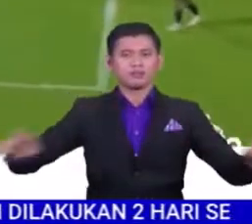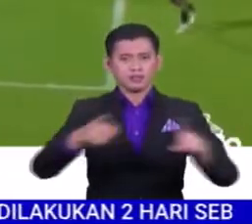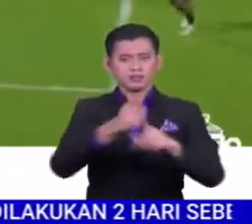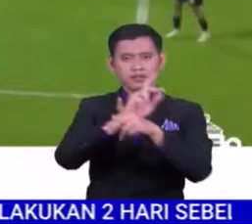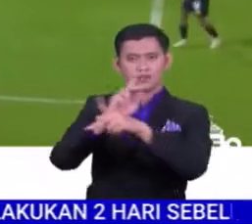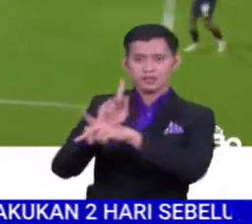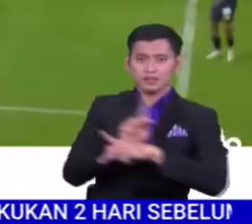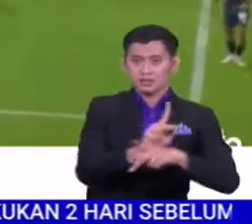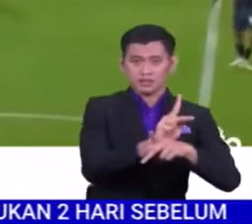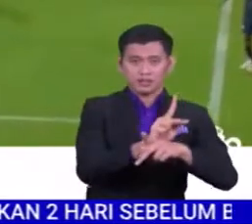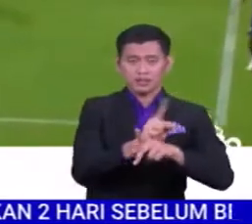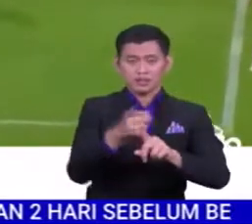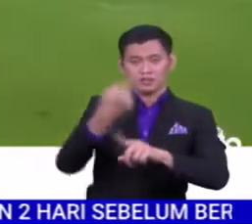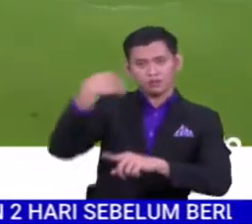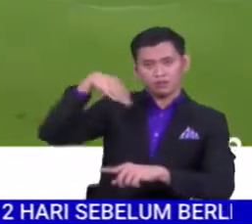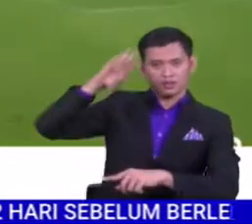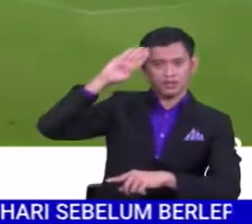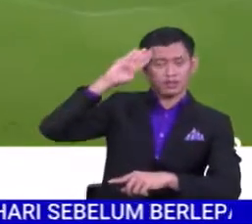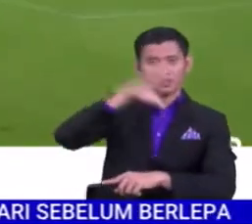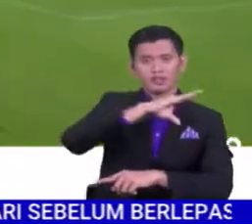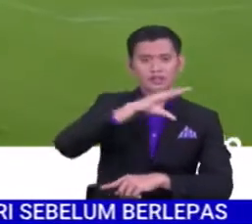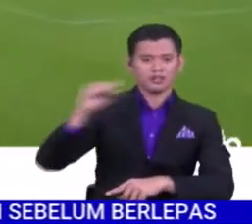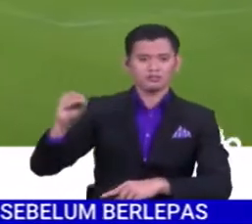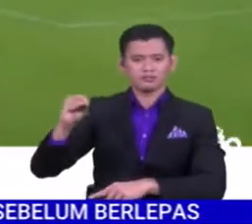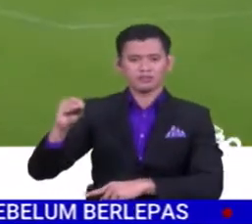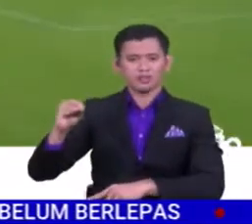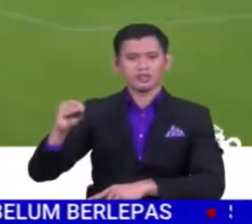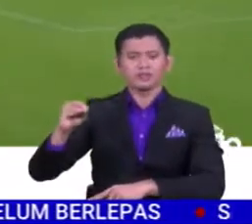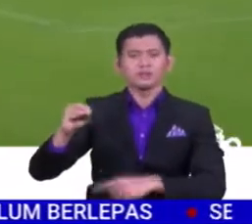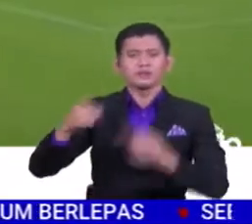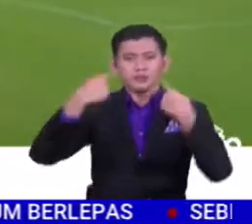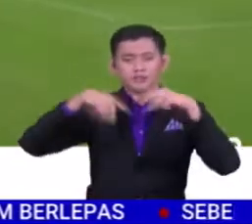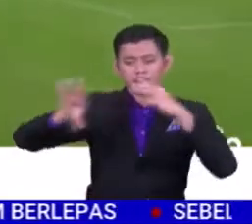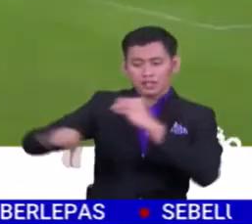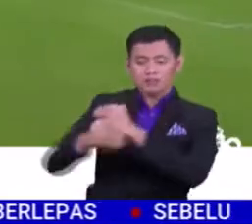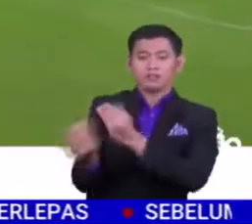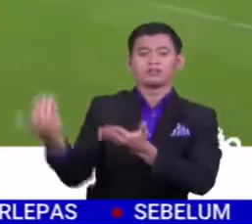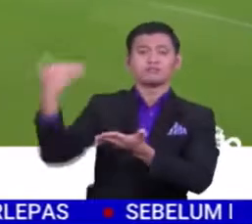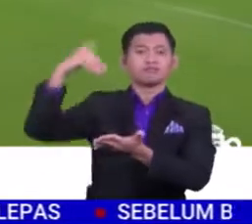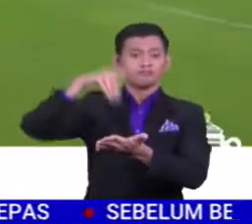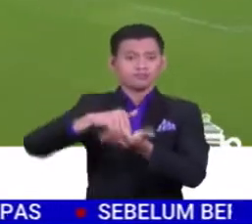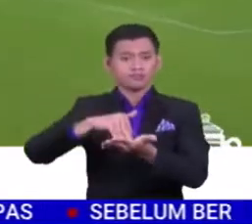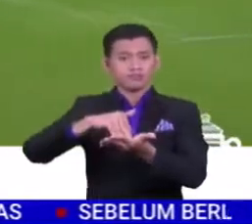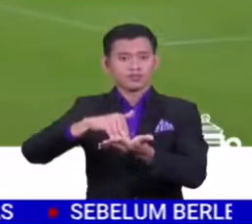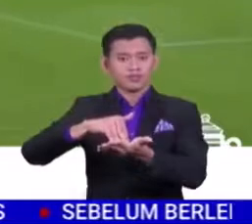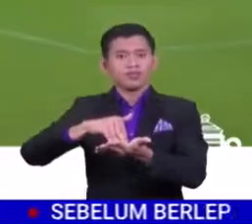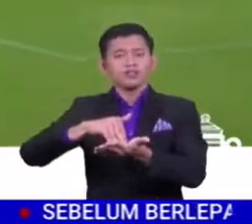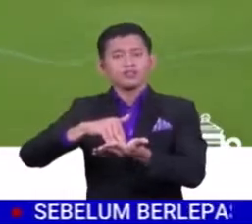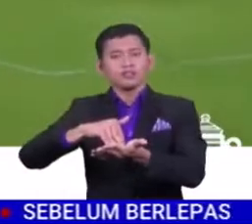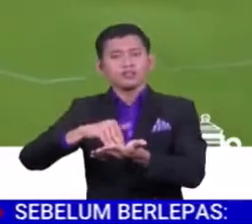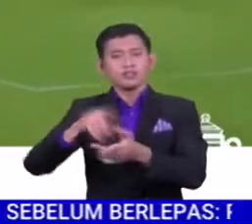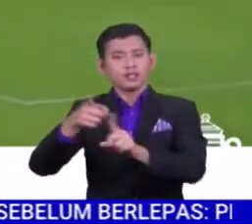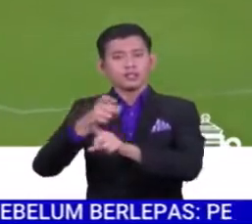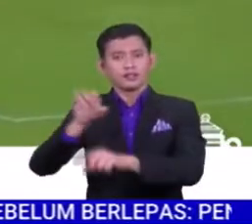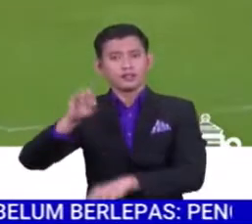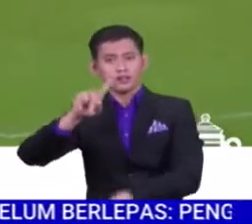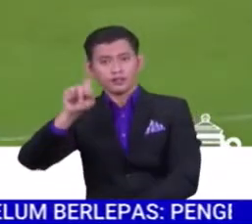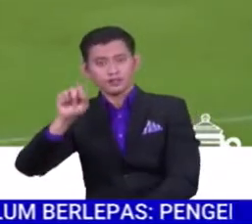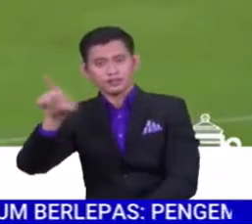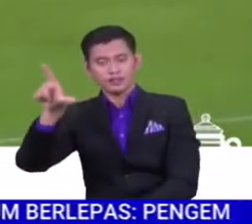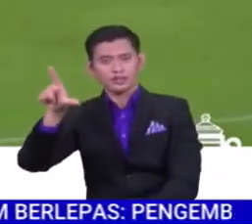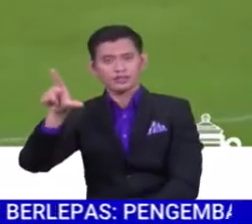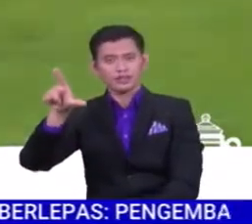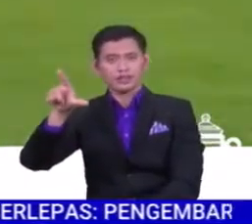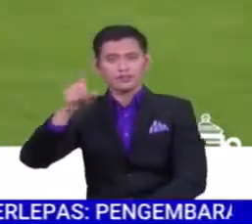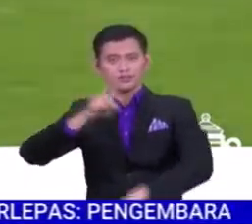Perlis, Hairul Fazrin Hassan. Sebaliknya, pelawat berjaya menambah gol kedua hasil rembatan kencang Muhammad Faizal Kadir pada